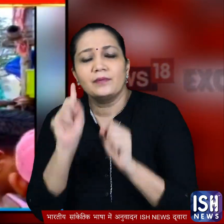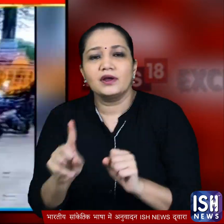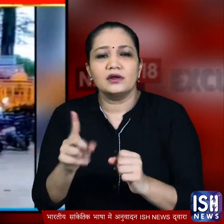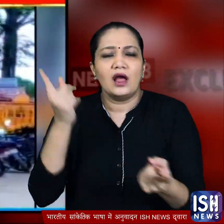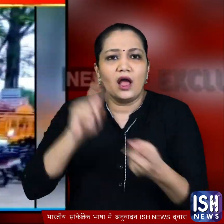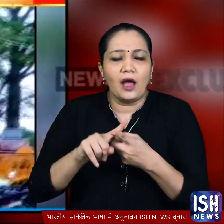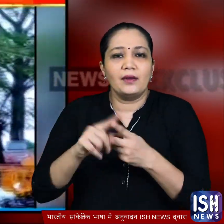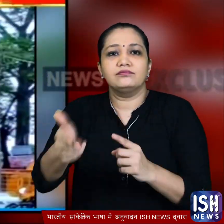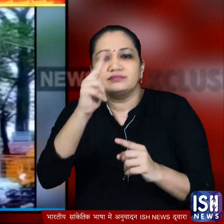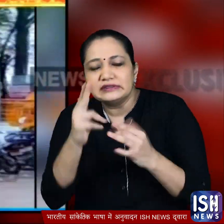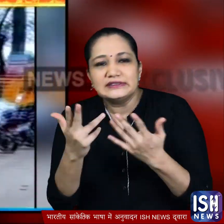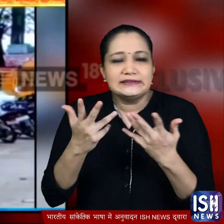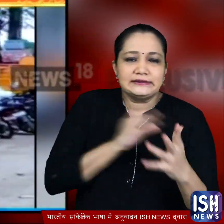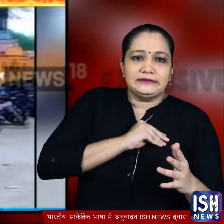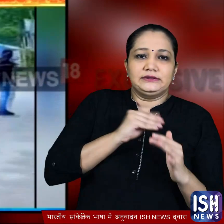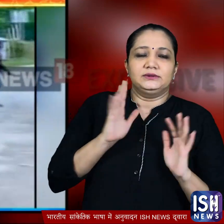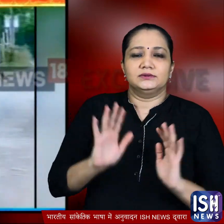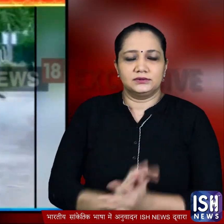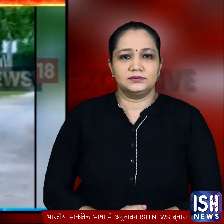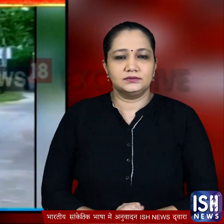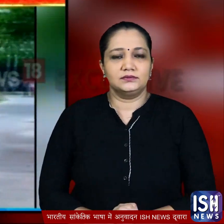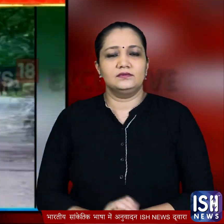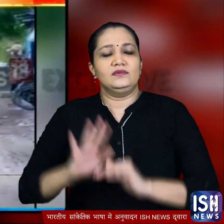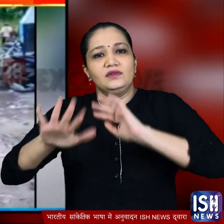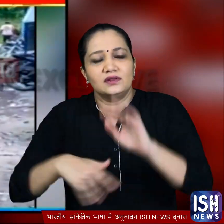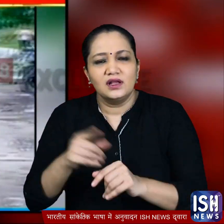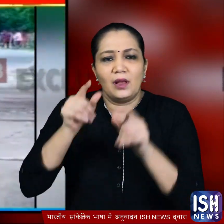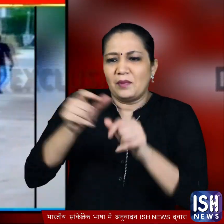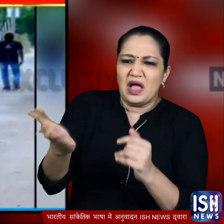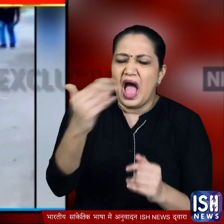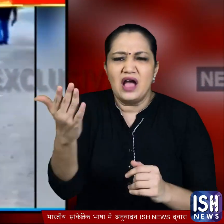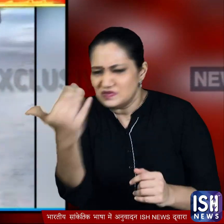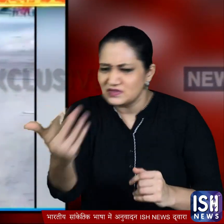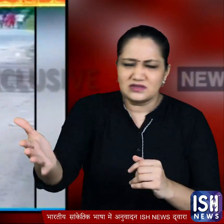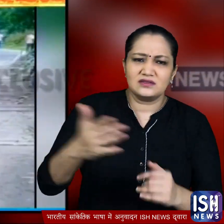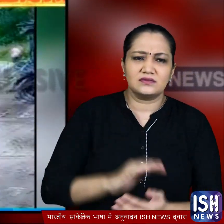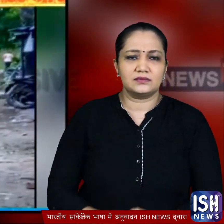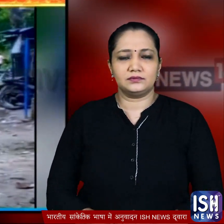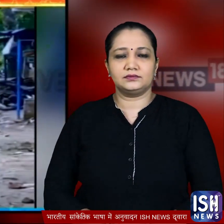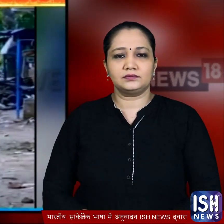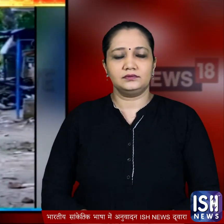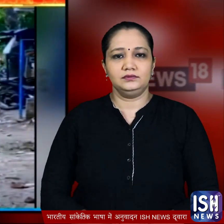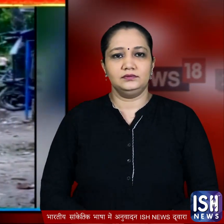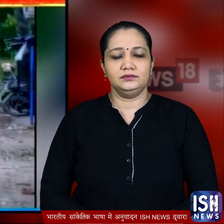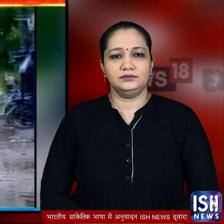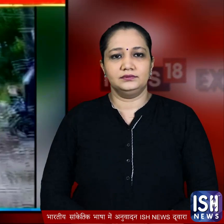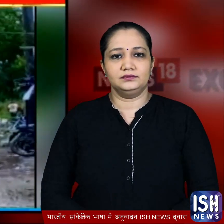की, लेकिन उनके हाथों में हथियारों को देखकर वो रुक गए। इसके बाद वो उन लुटेरों को ललकारने लगे।